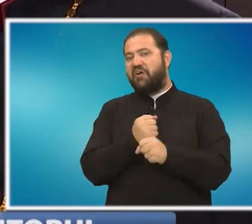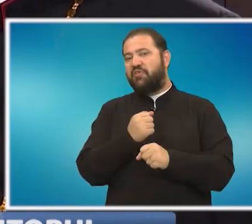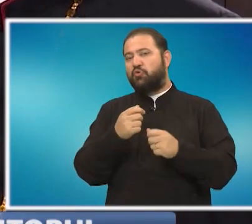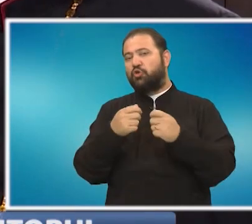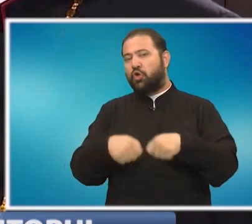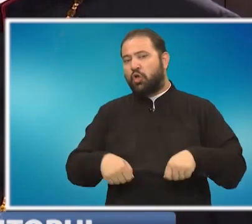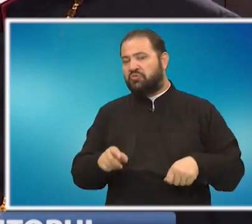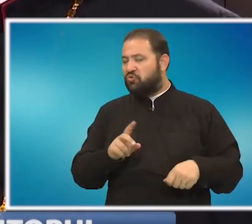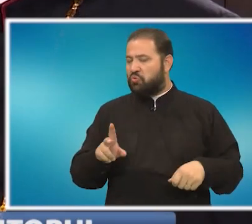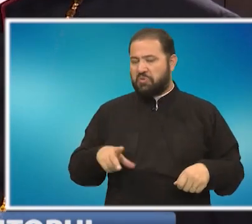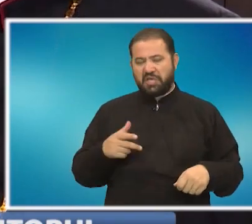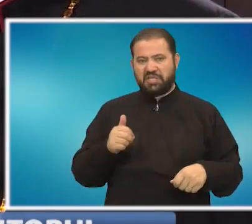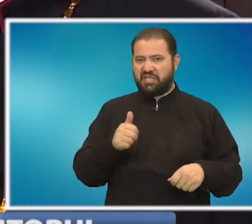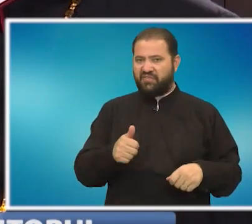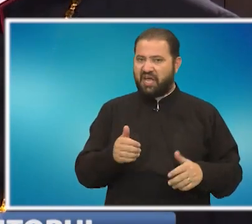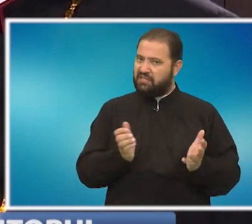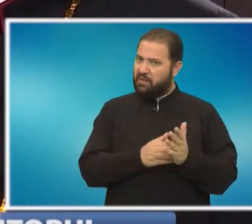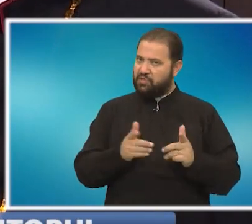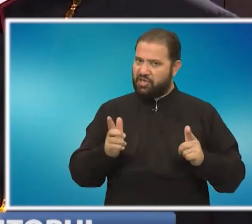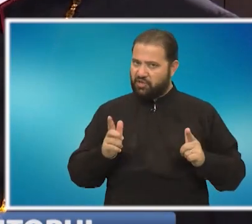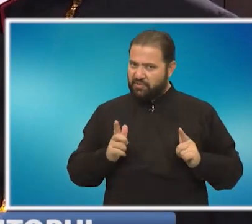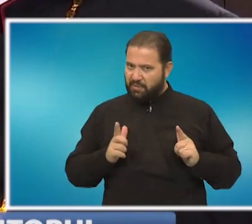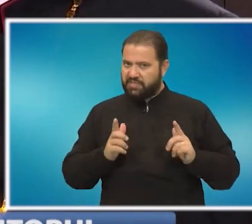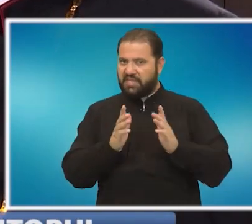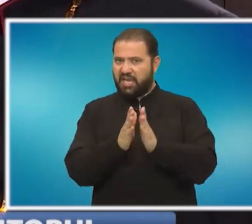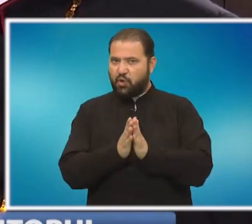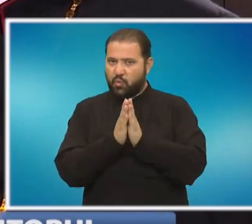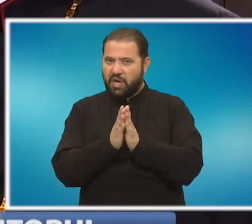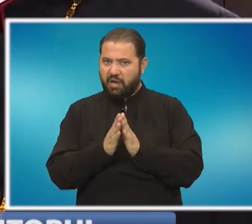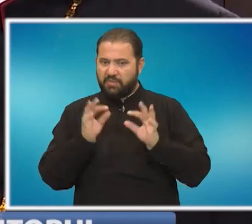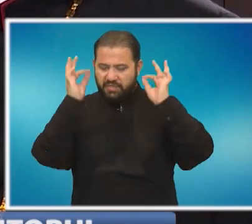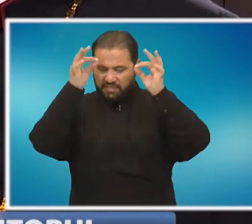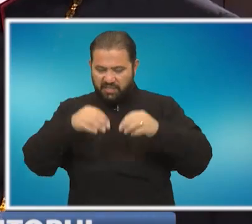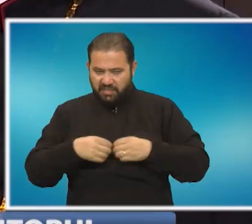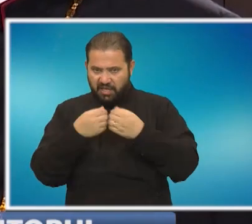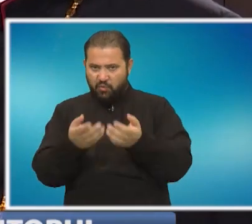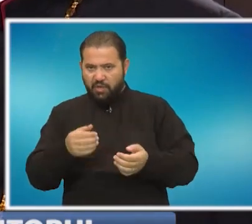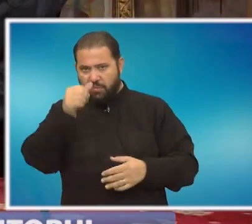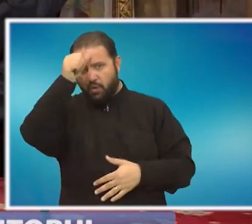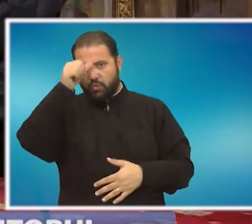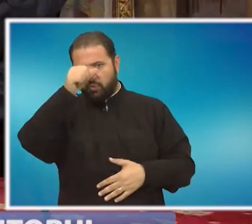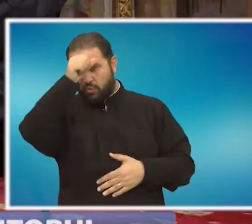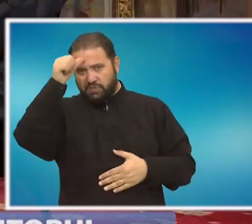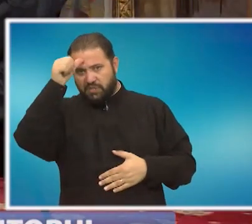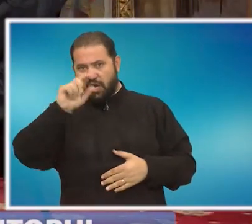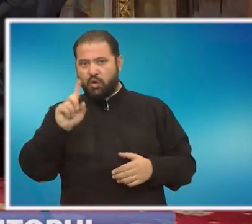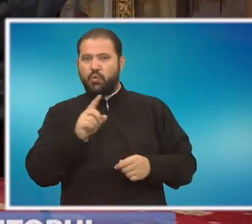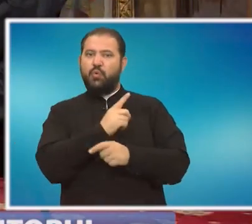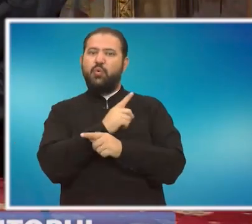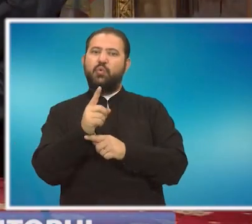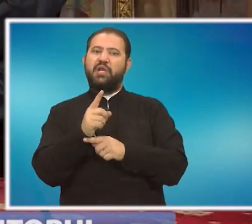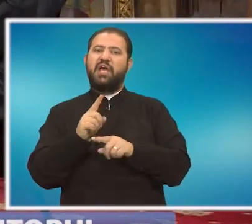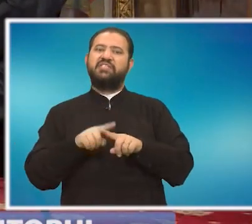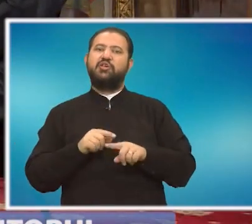de a veni într-un anumit loc și la un anumit timp, pentru că Ortodoxia nu